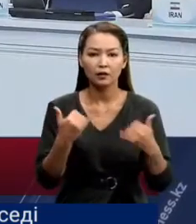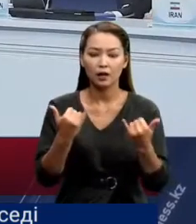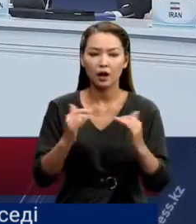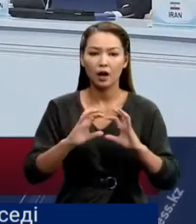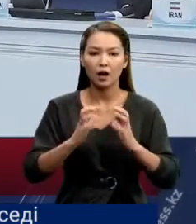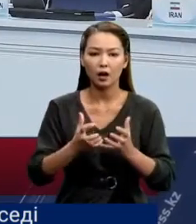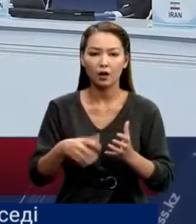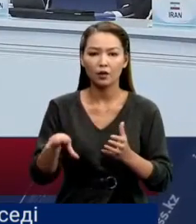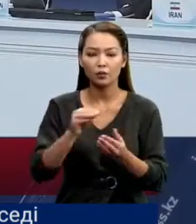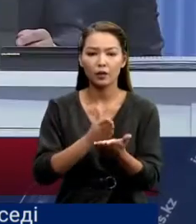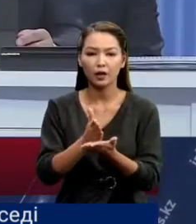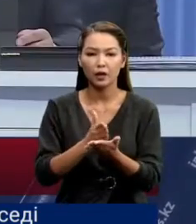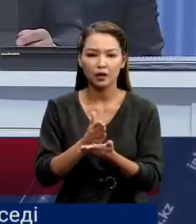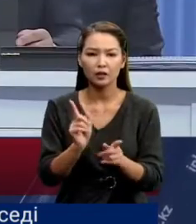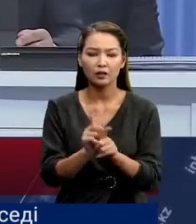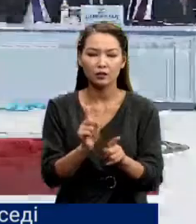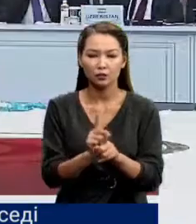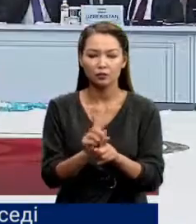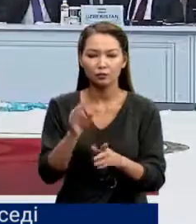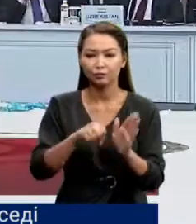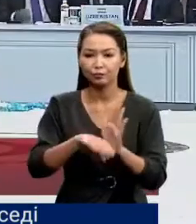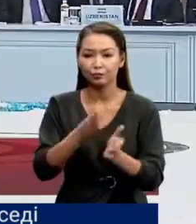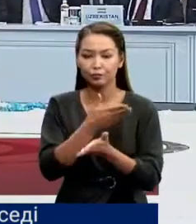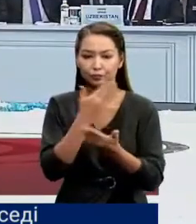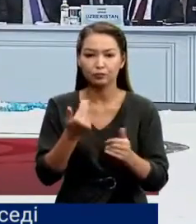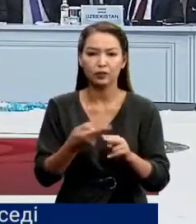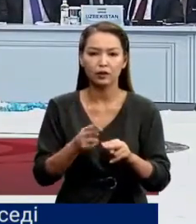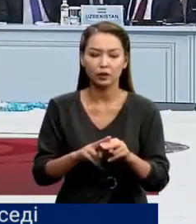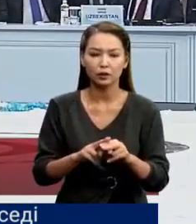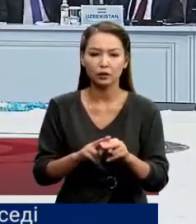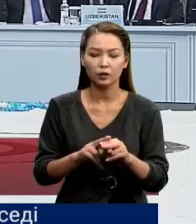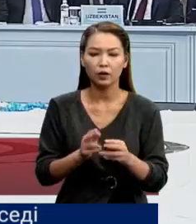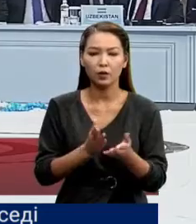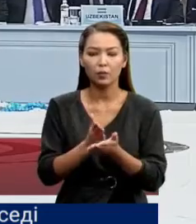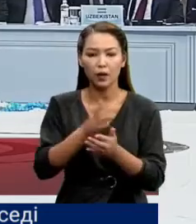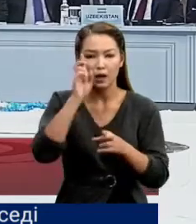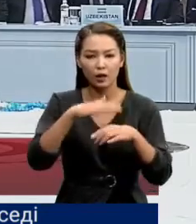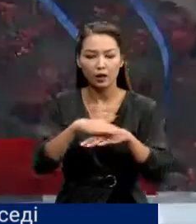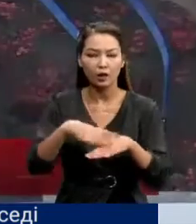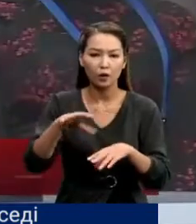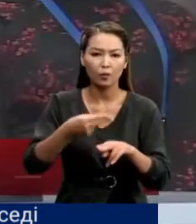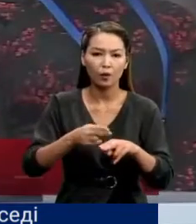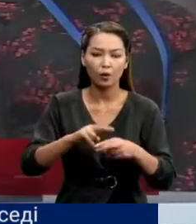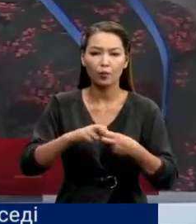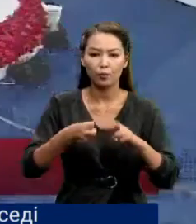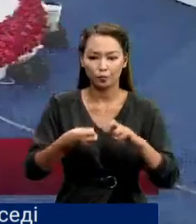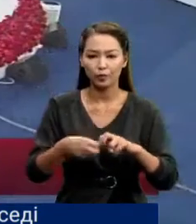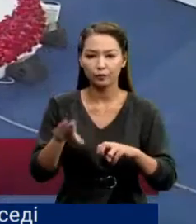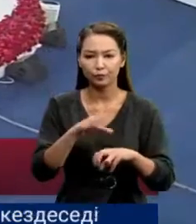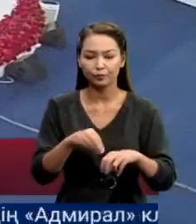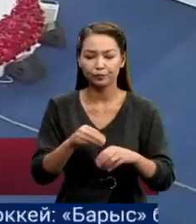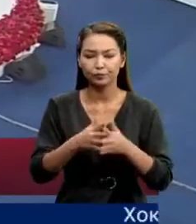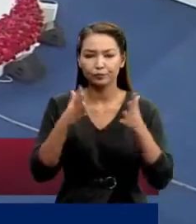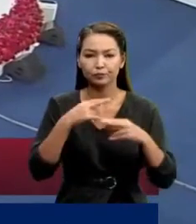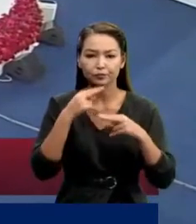әлемдегі саяси картинада мүлдем бөлек. Сондықтан бүгін саммитте сөз алған саяси лидердің бәрі бұл мәселені айналып өтпеді. Сегодня